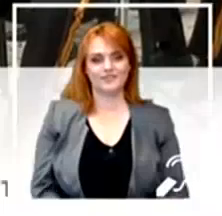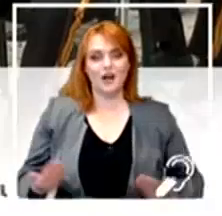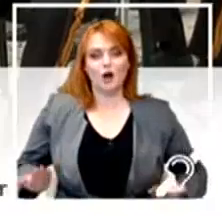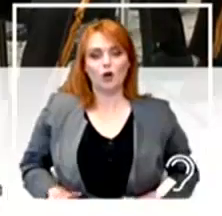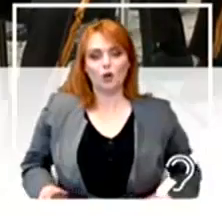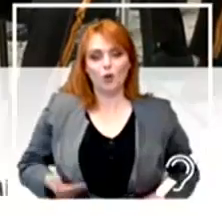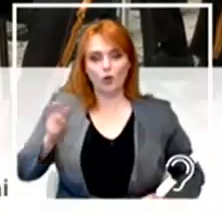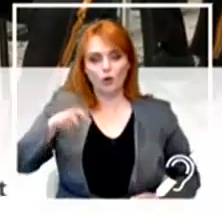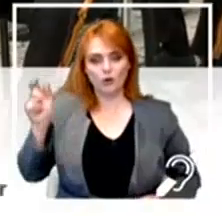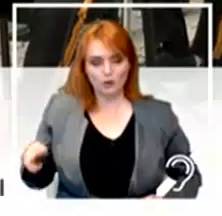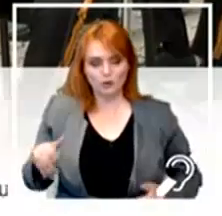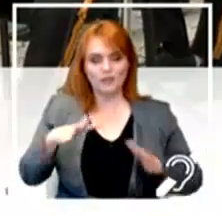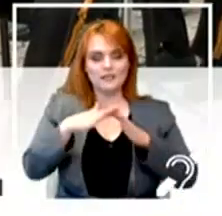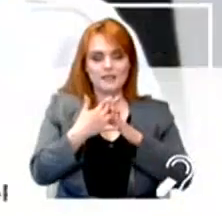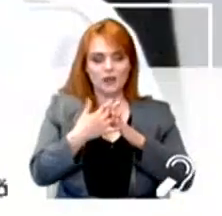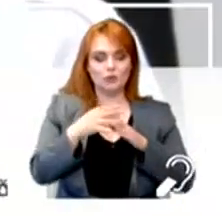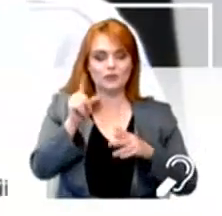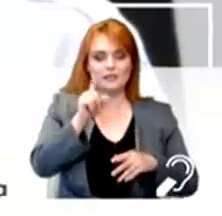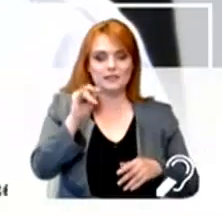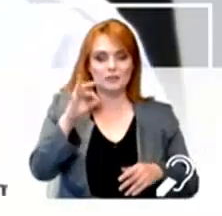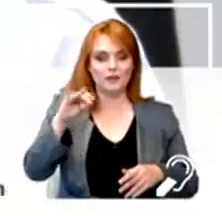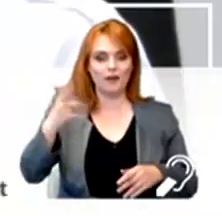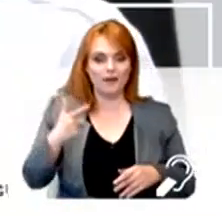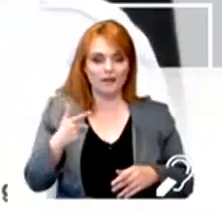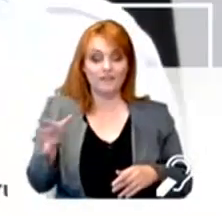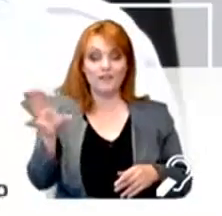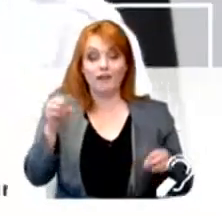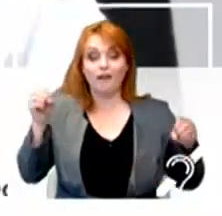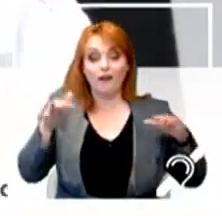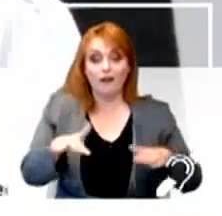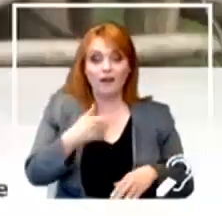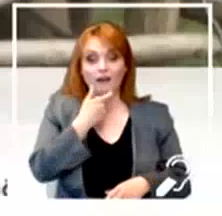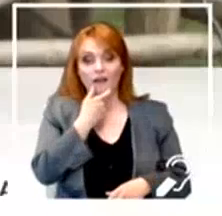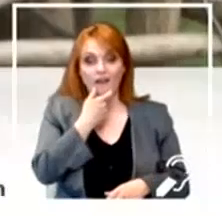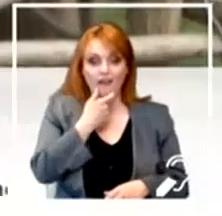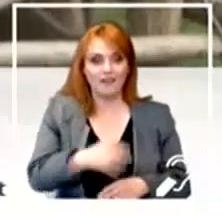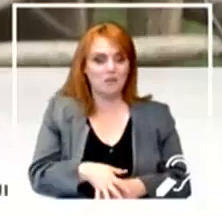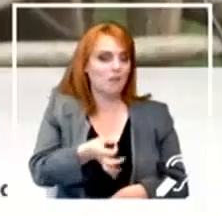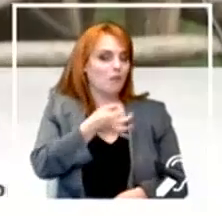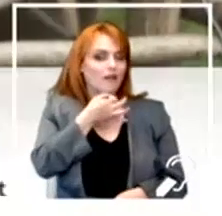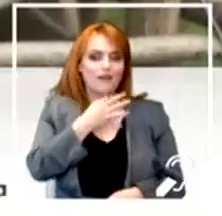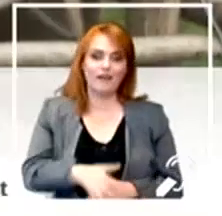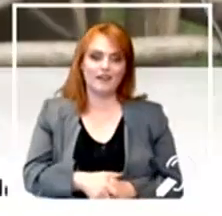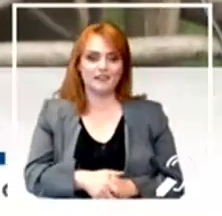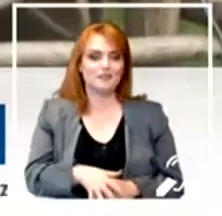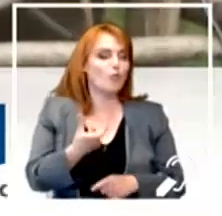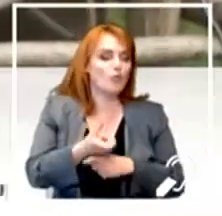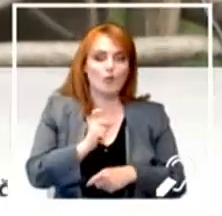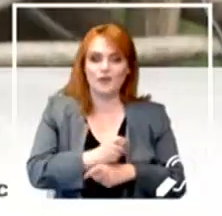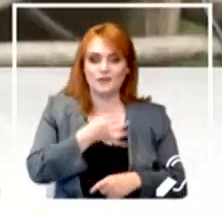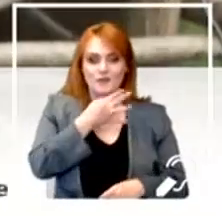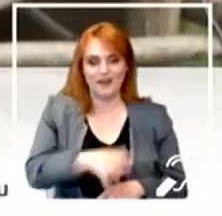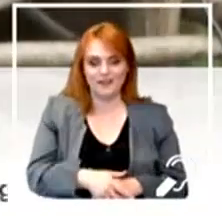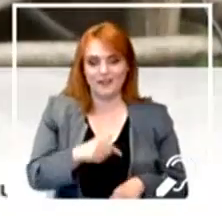Locuitorii din Zembreni și din localitățile vecine au rămas încântați de muzica de fanfară. Tot îmi place, peste măsură,